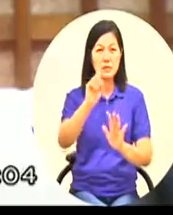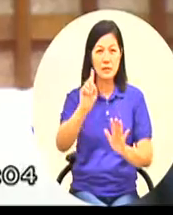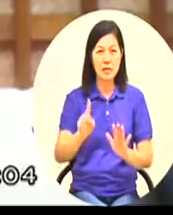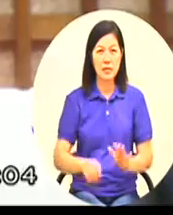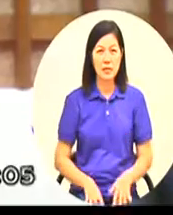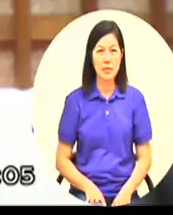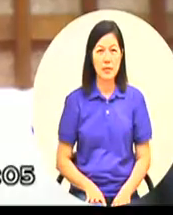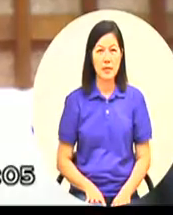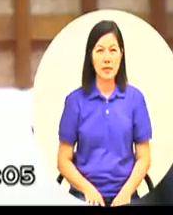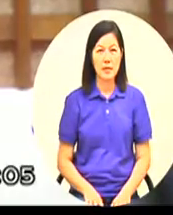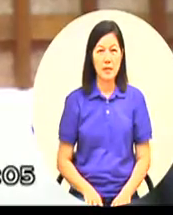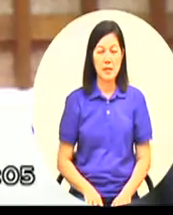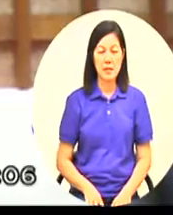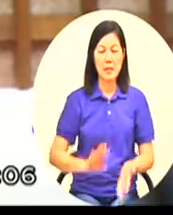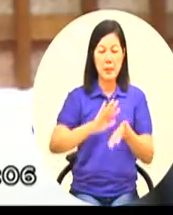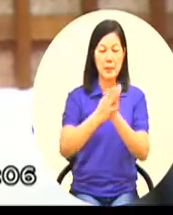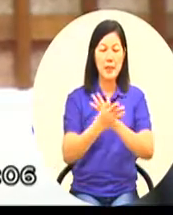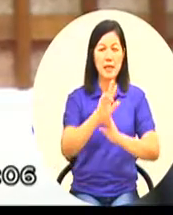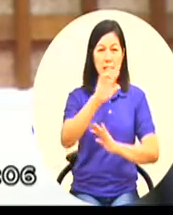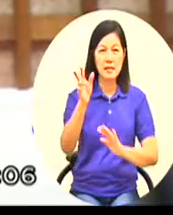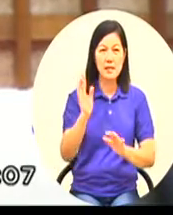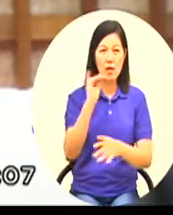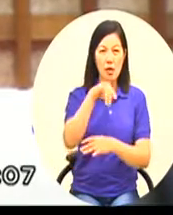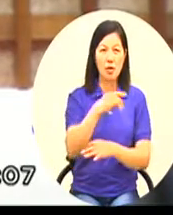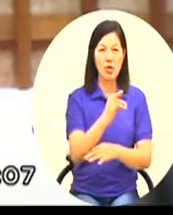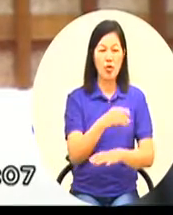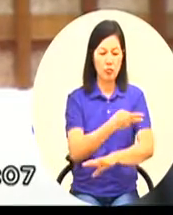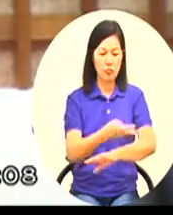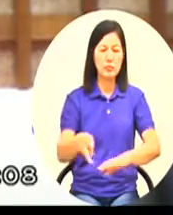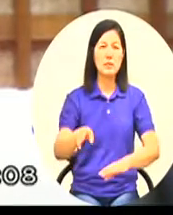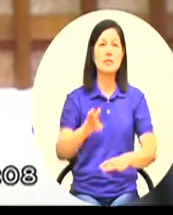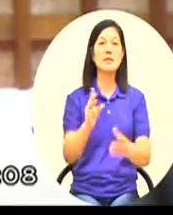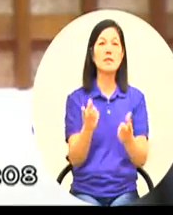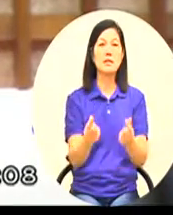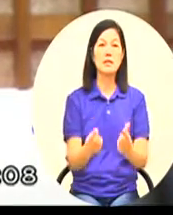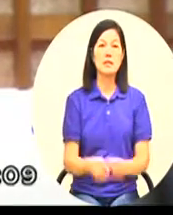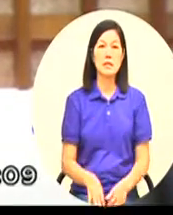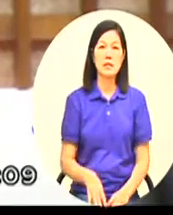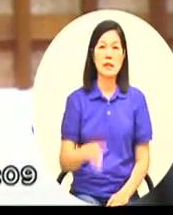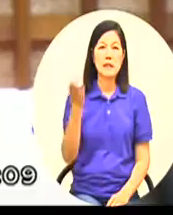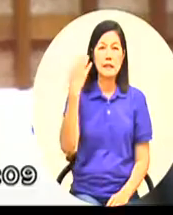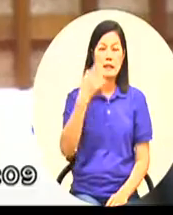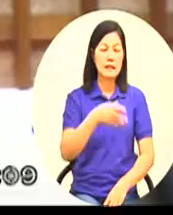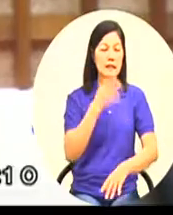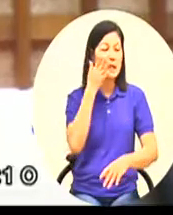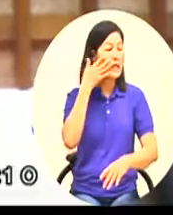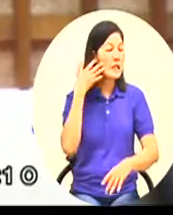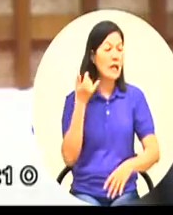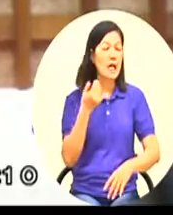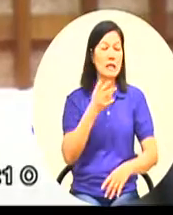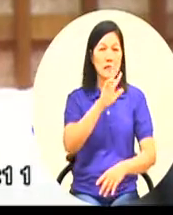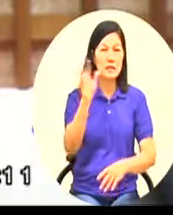为变色龙的一条溪啊。我们也看到曾经蓝色，也有看到红色，